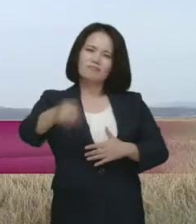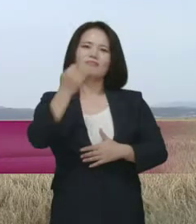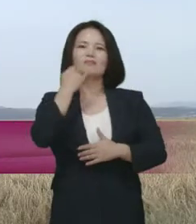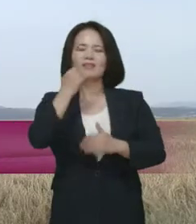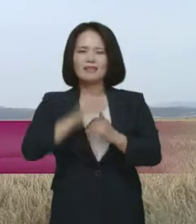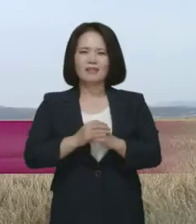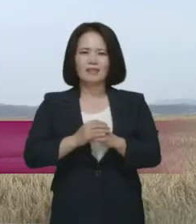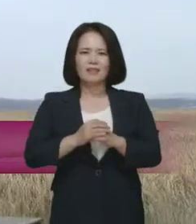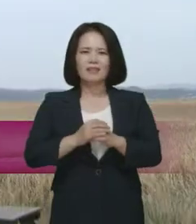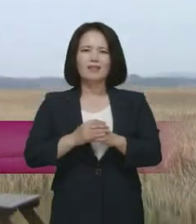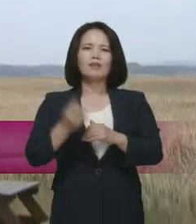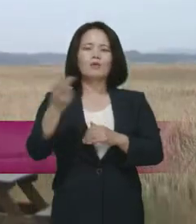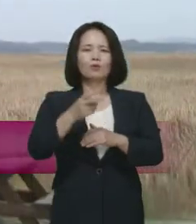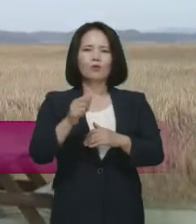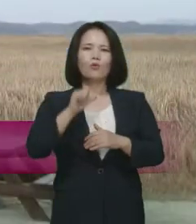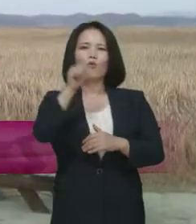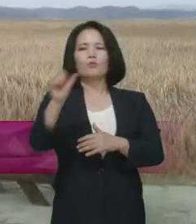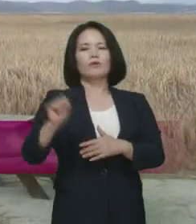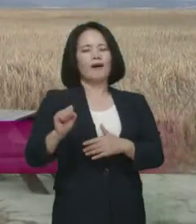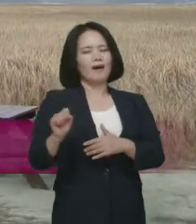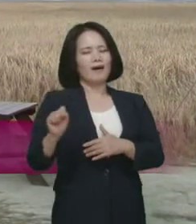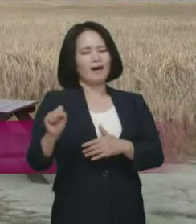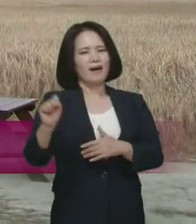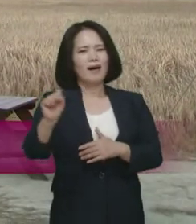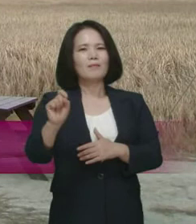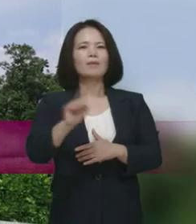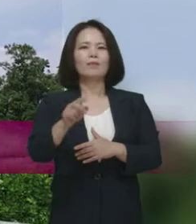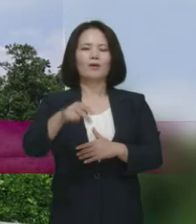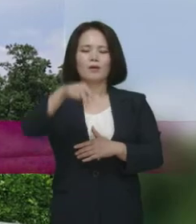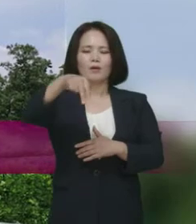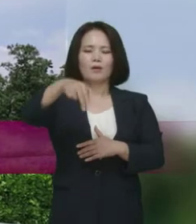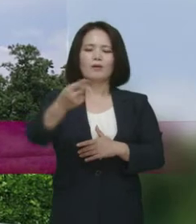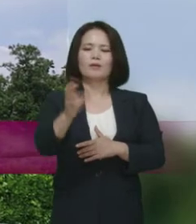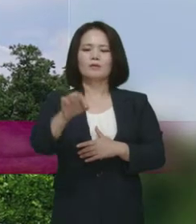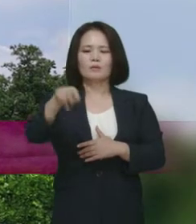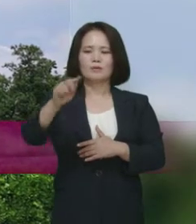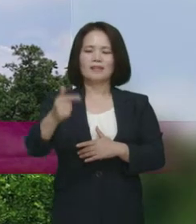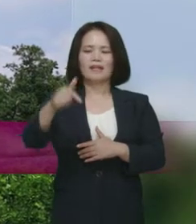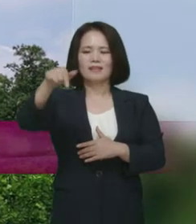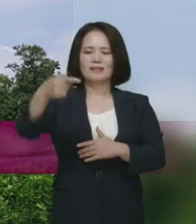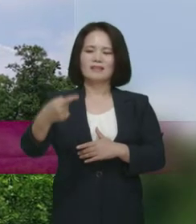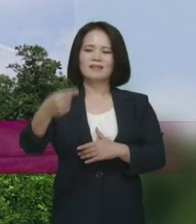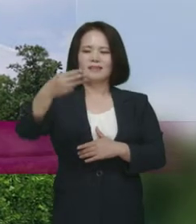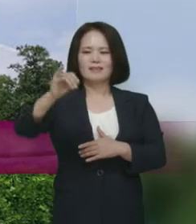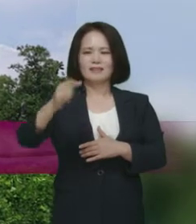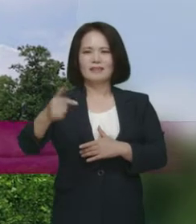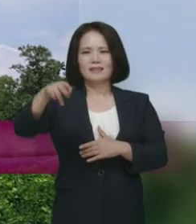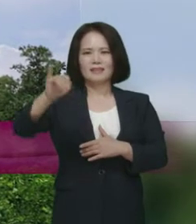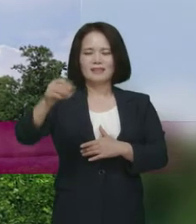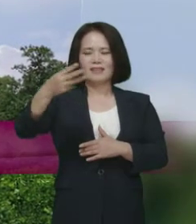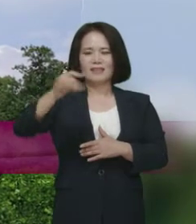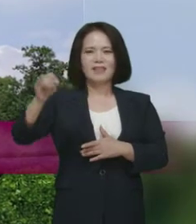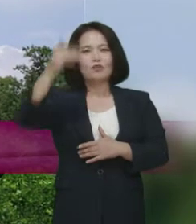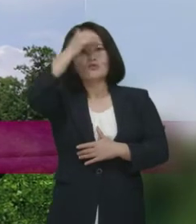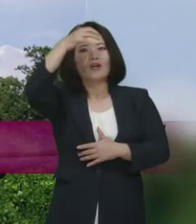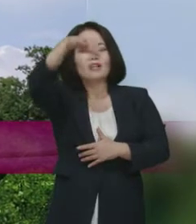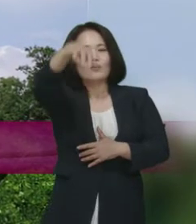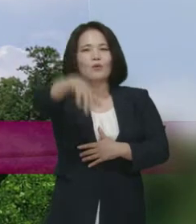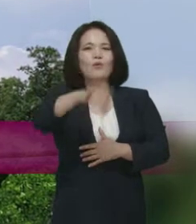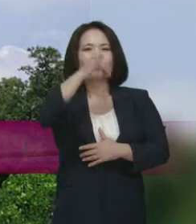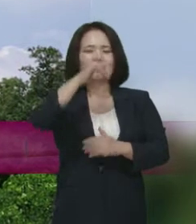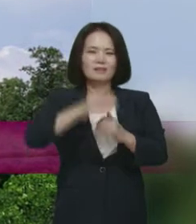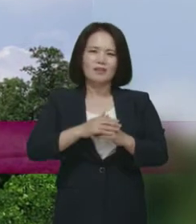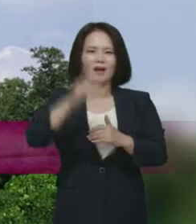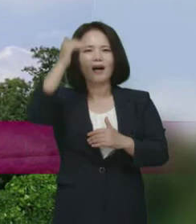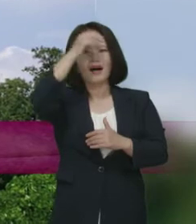이것 와 속죄소 차로 5분 거리에 송산 그리 싣지 전망대가 있는데요 이 전망대에 올라서면 셰어 와 안산 c